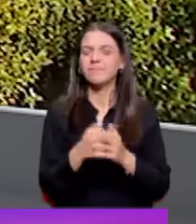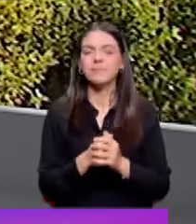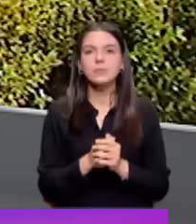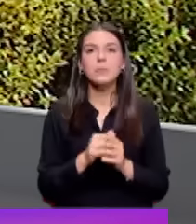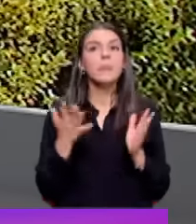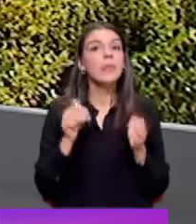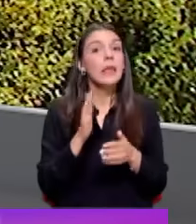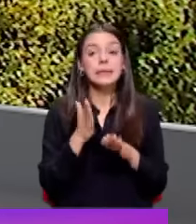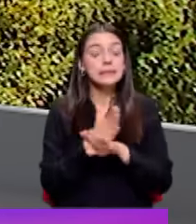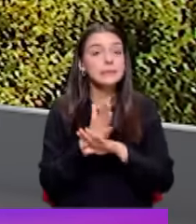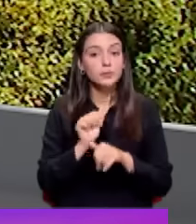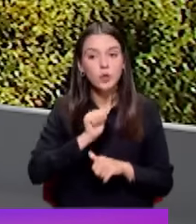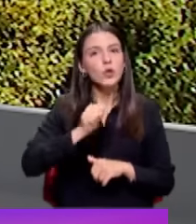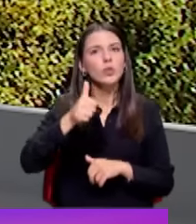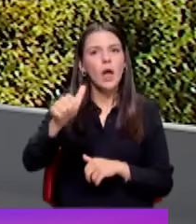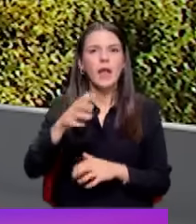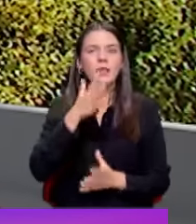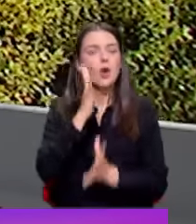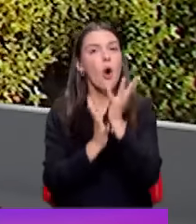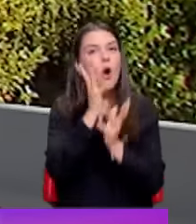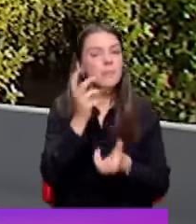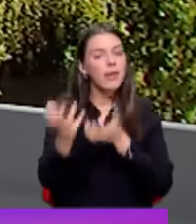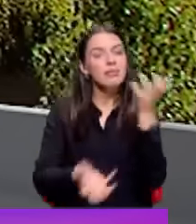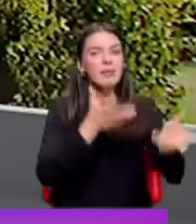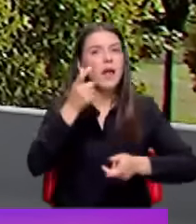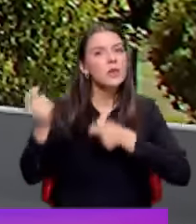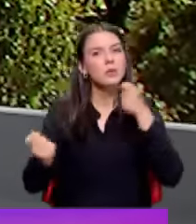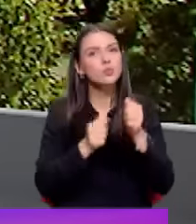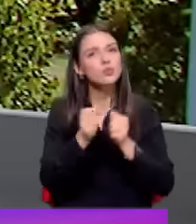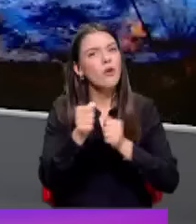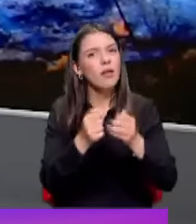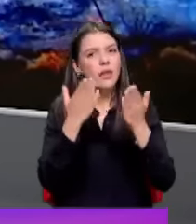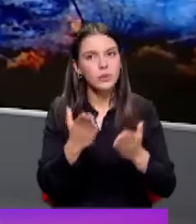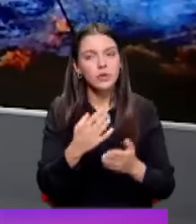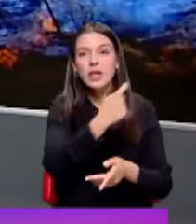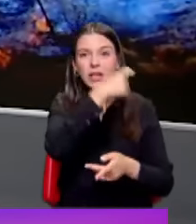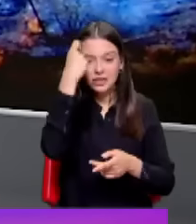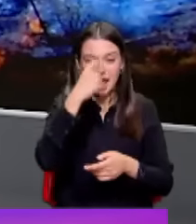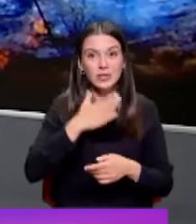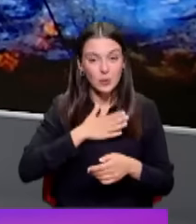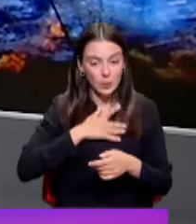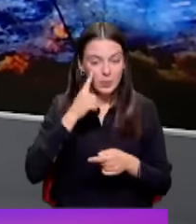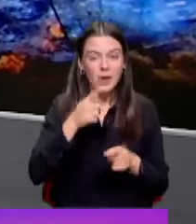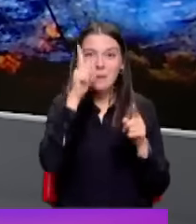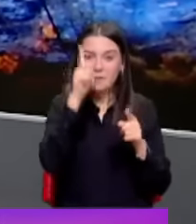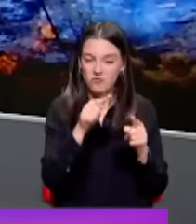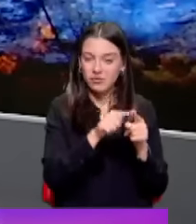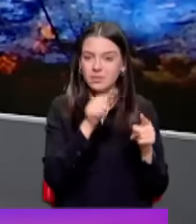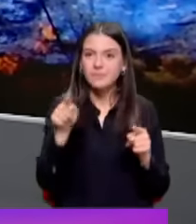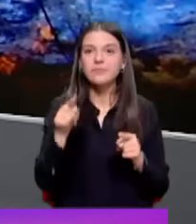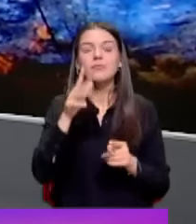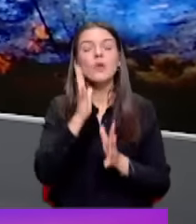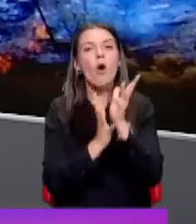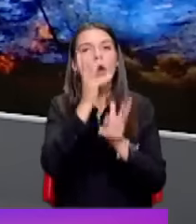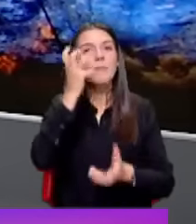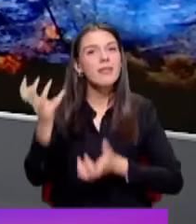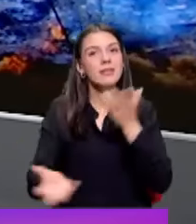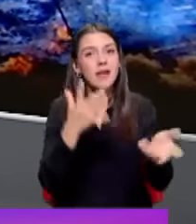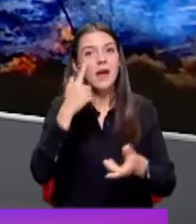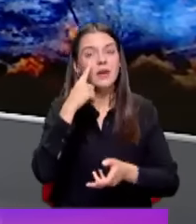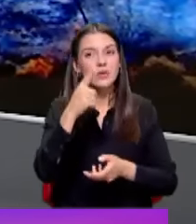Çünkü günlerdir maalesef orman yangınlarıyla mücadele ediyoruz. Yaz başından bu yana orman yangınlarıyla olan mücadelemiz